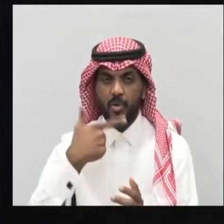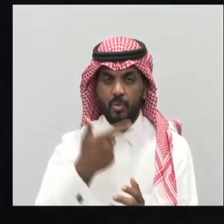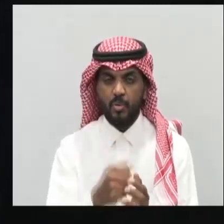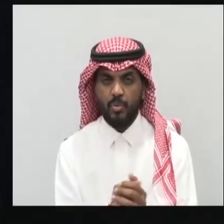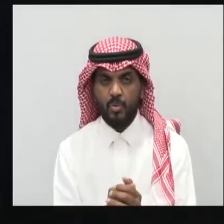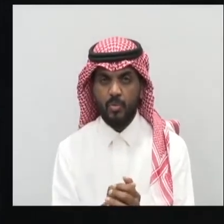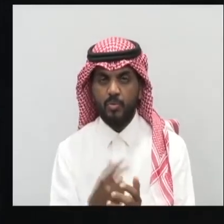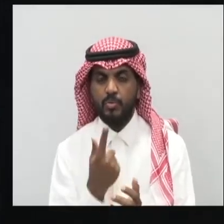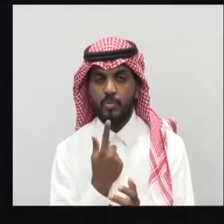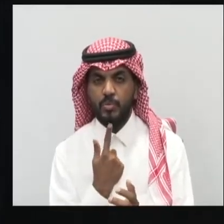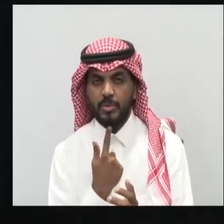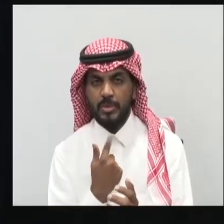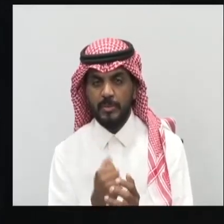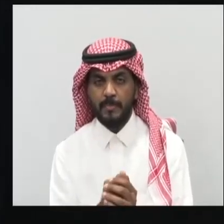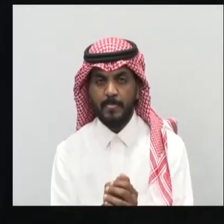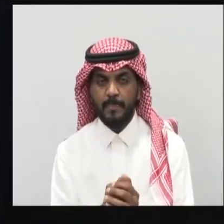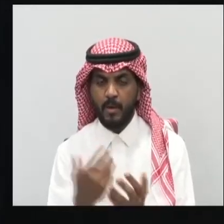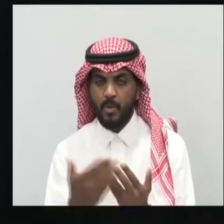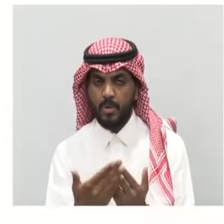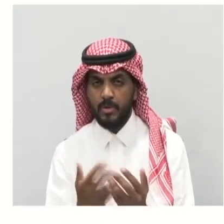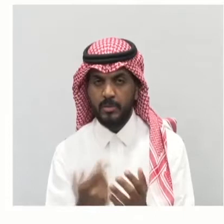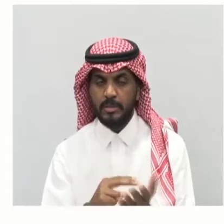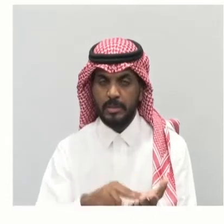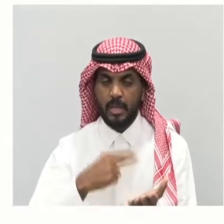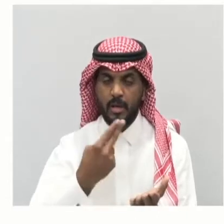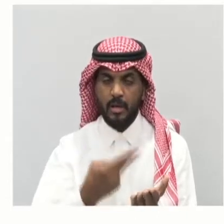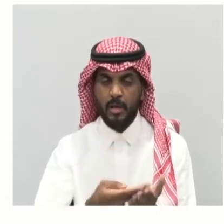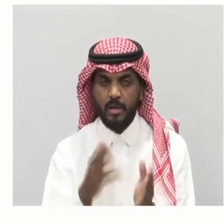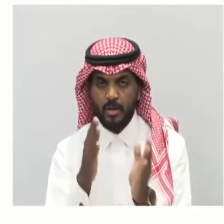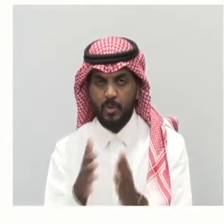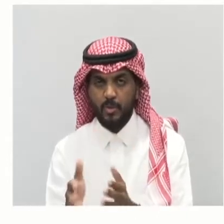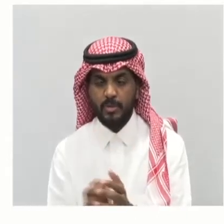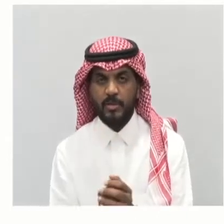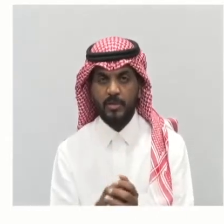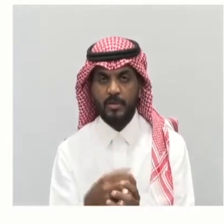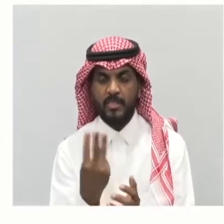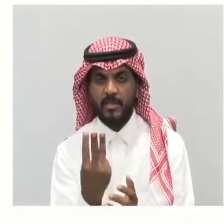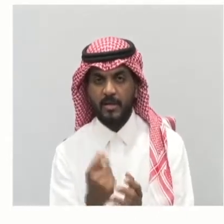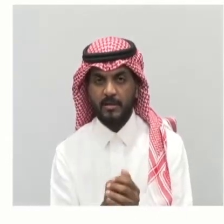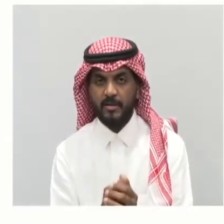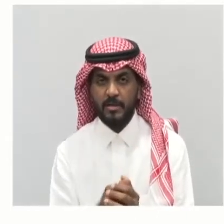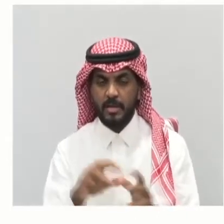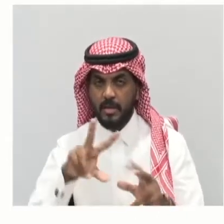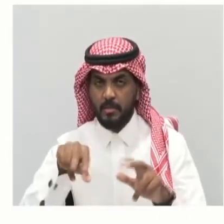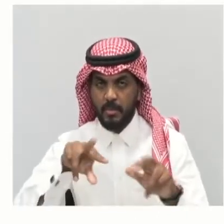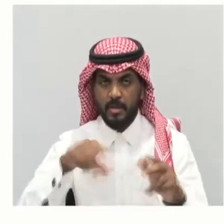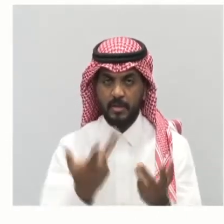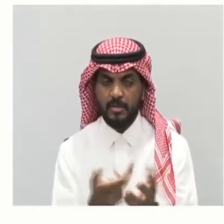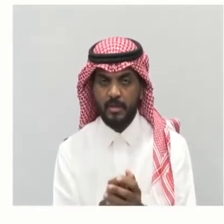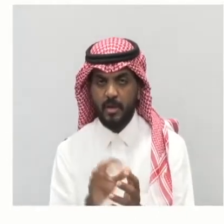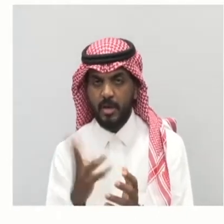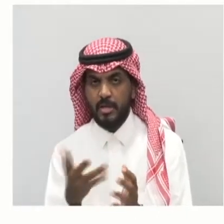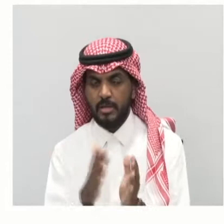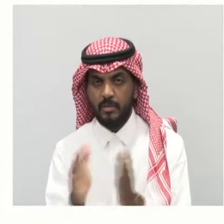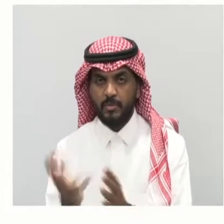الآن أريد منكم الانتقال إلى الوحدة الثالثة، نبحث سويا، أين الوحدة الثالثة؟